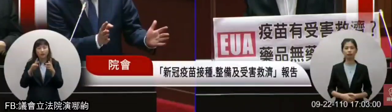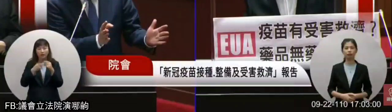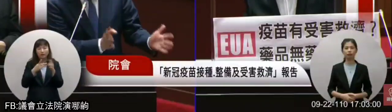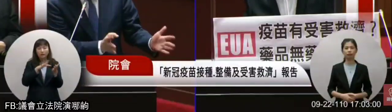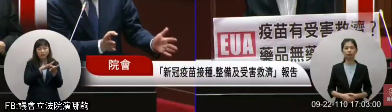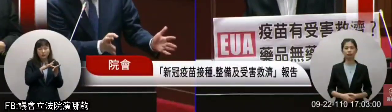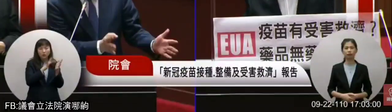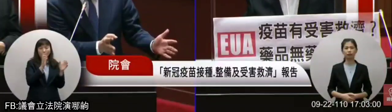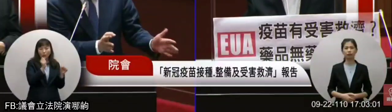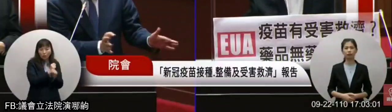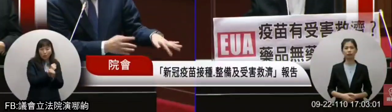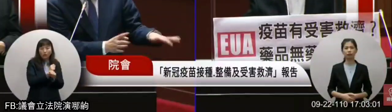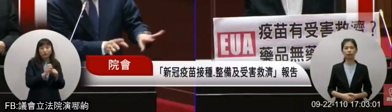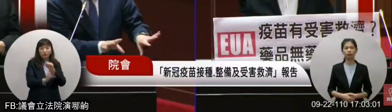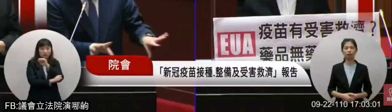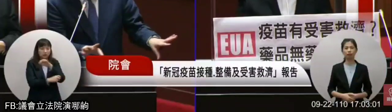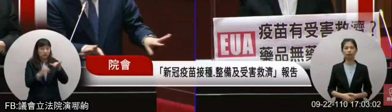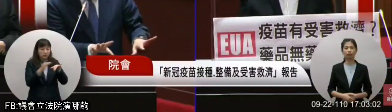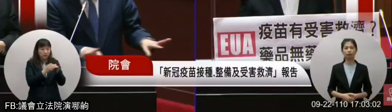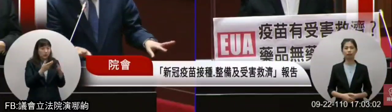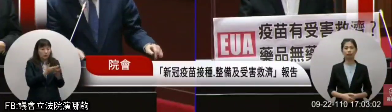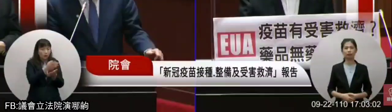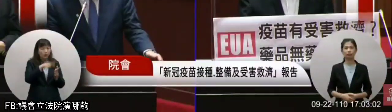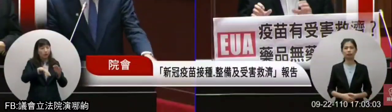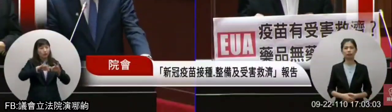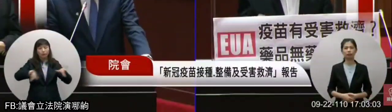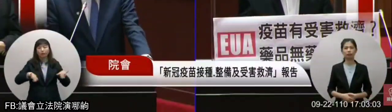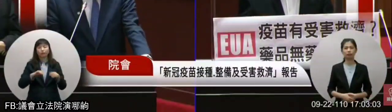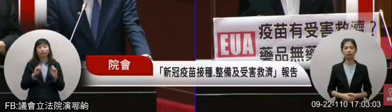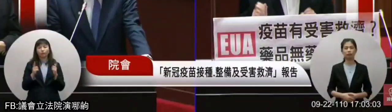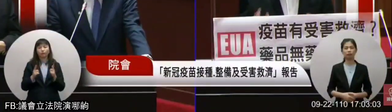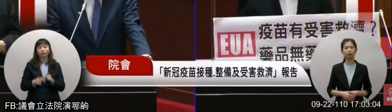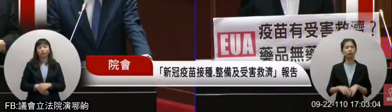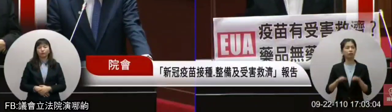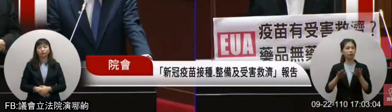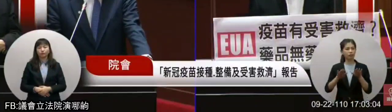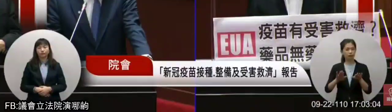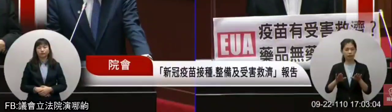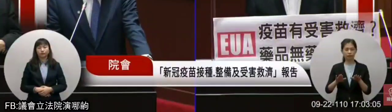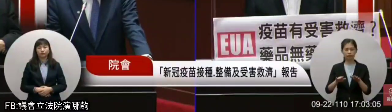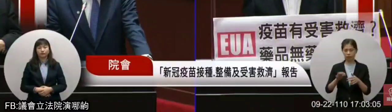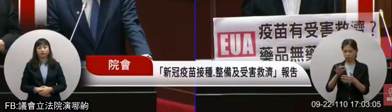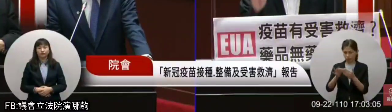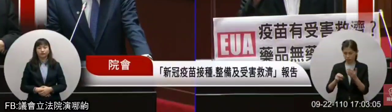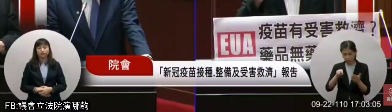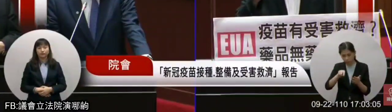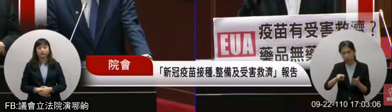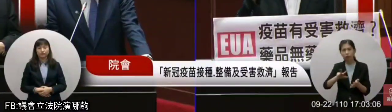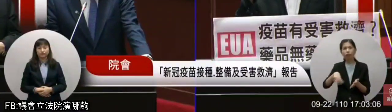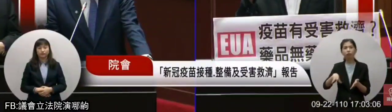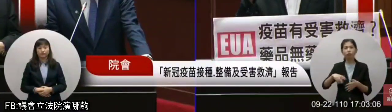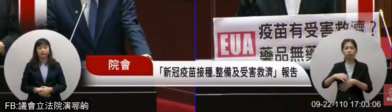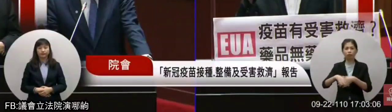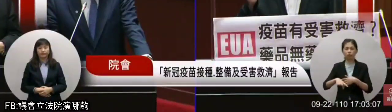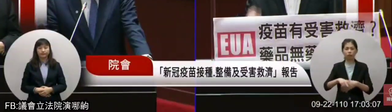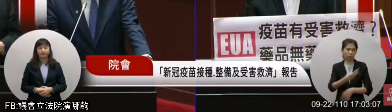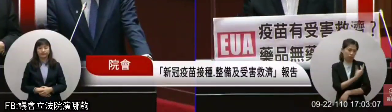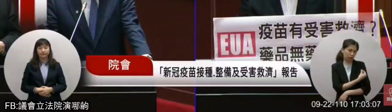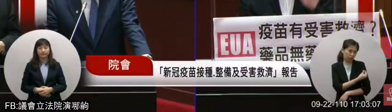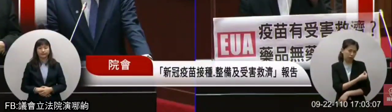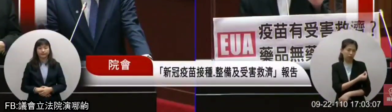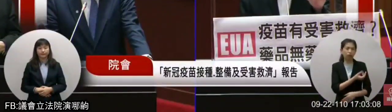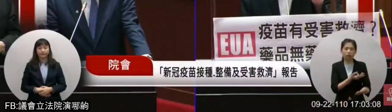害救济基金，因为其他跟他这个风险不同。 我目前没有看到，疫苗有了受害救